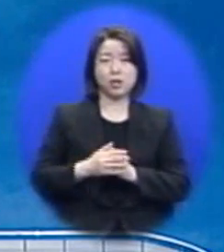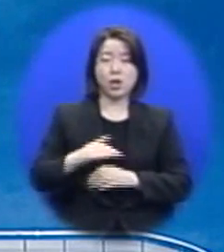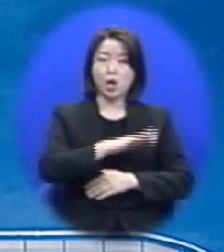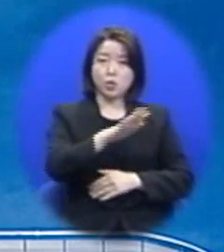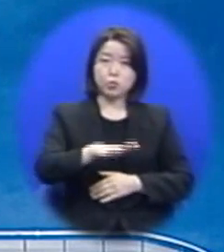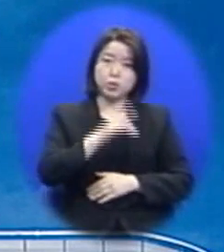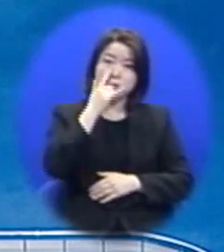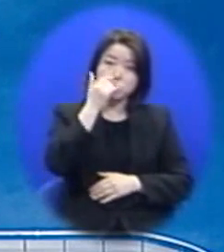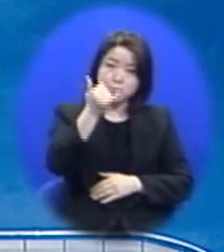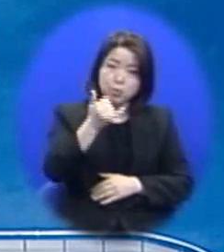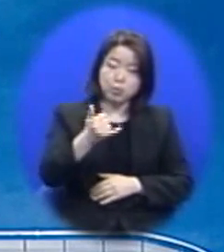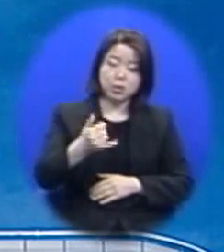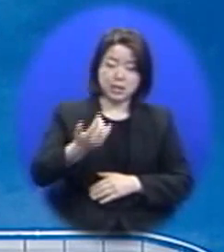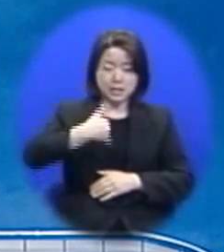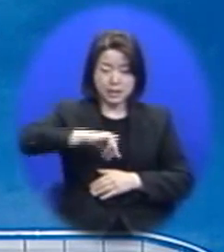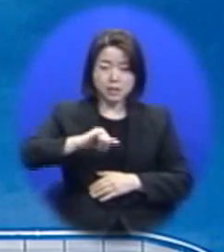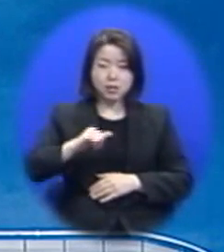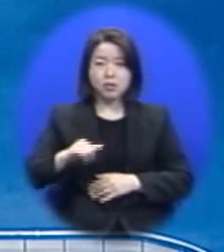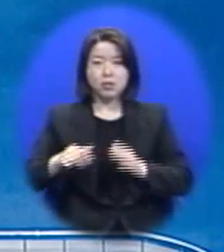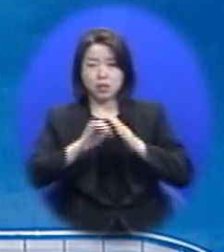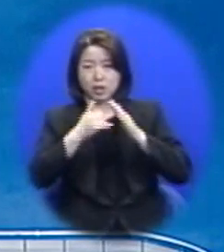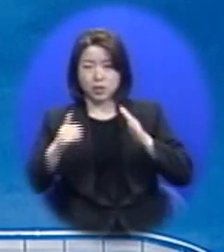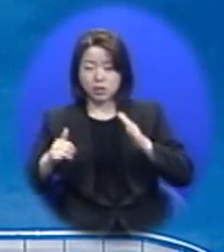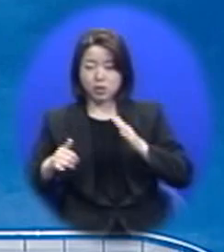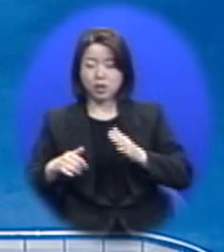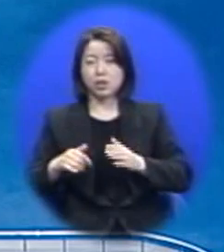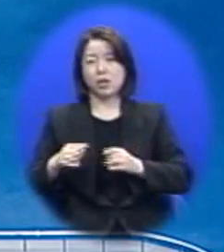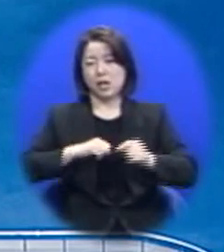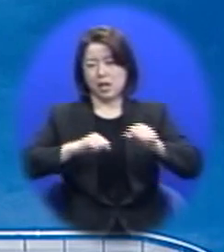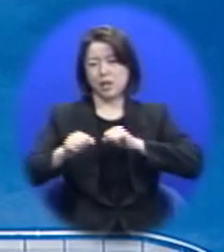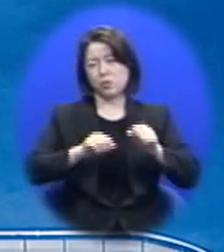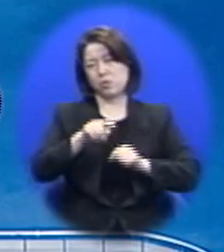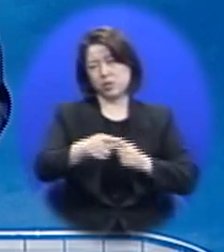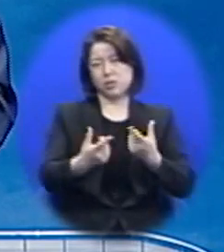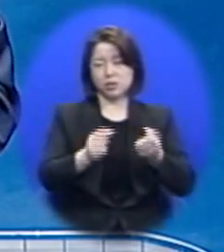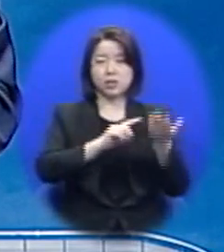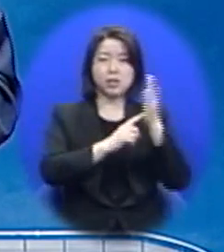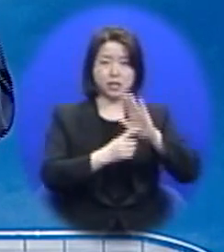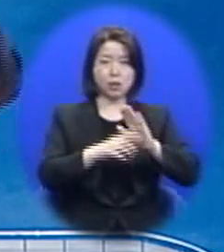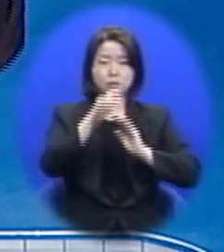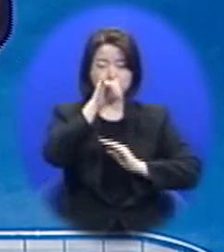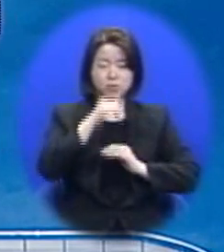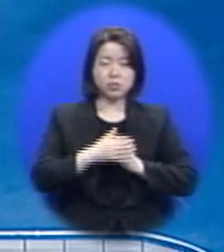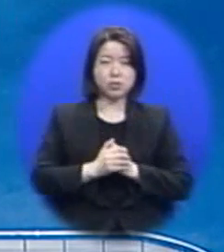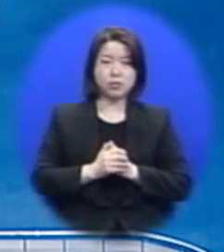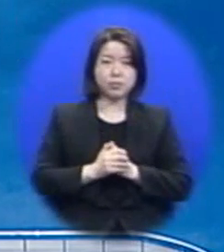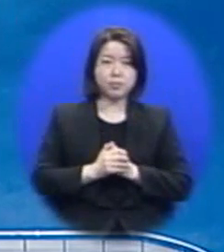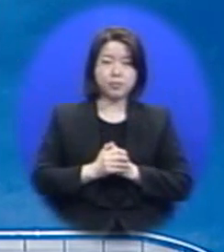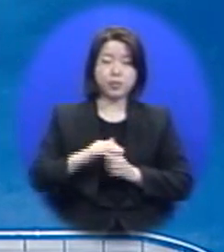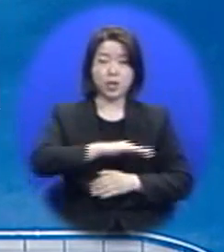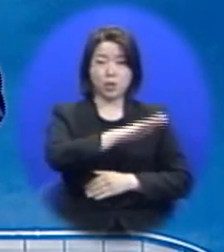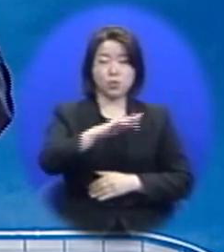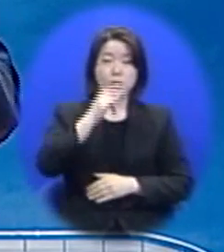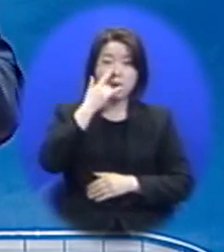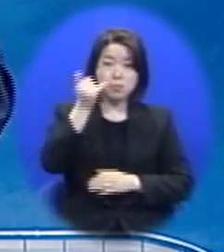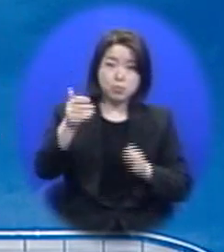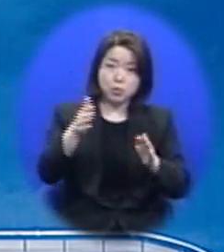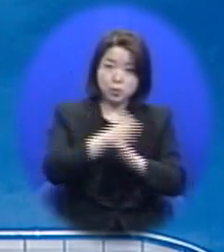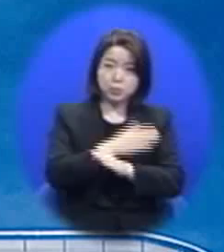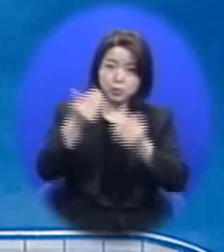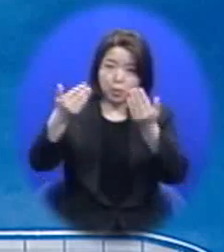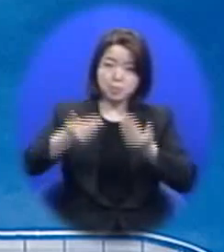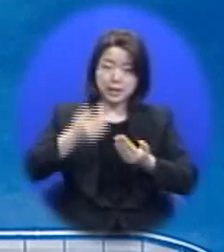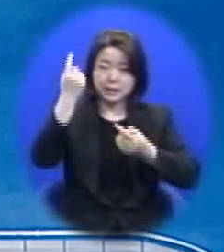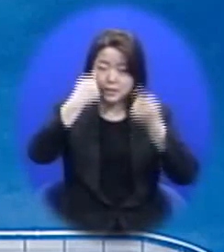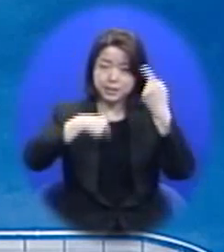자녀들에게 그래서 이렇게 행동하는 것입니다. 여러분, 우리가 부모로부터 받은 상처,